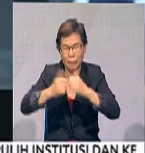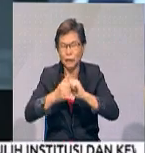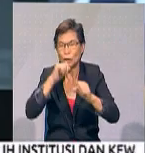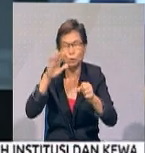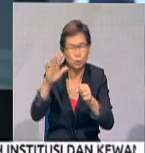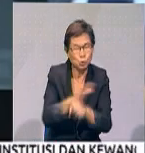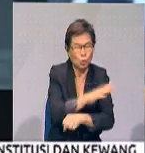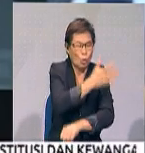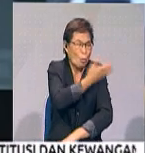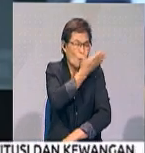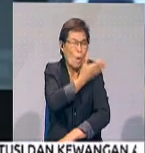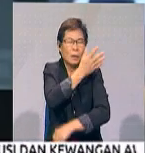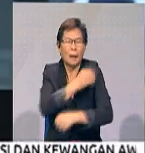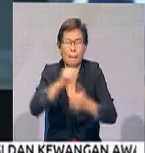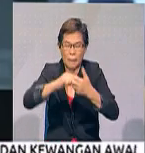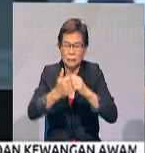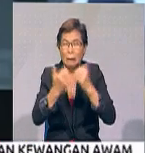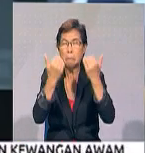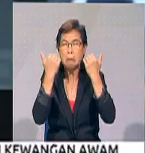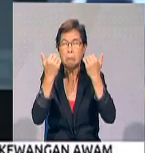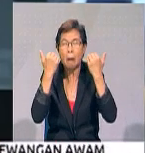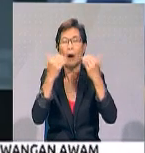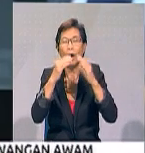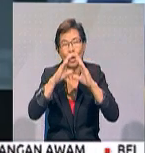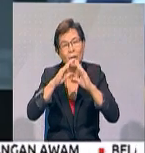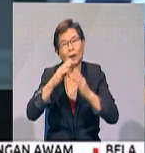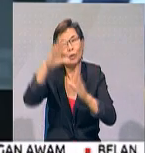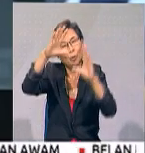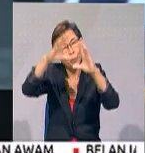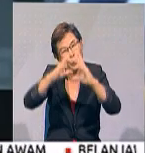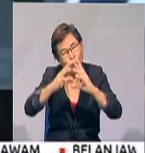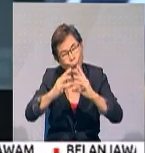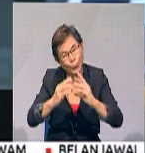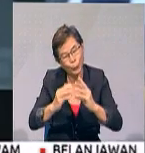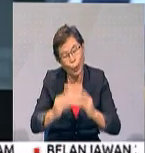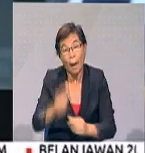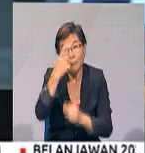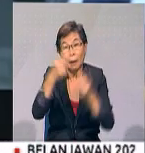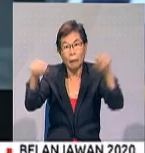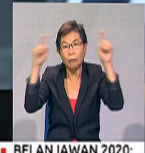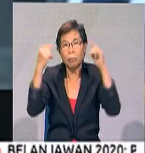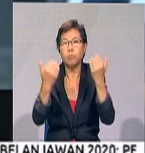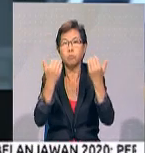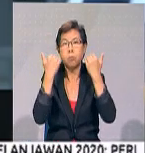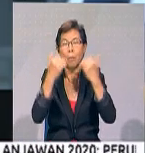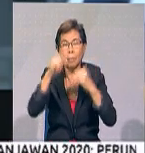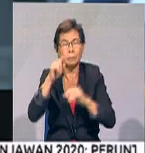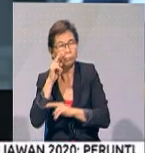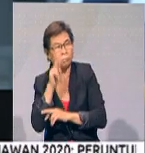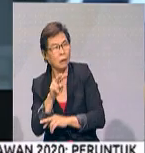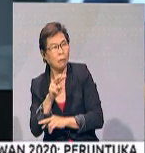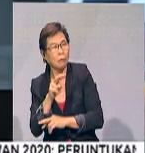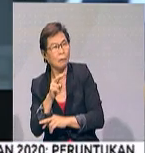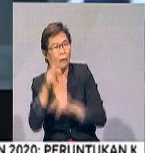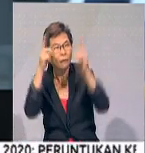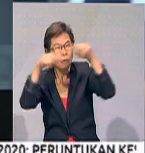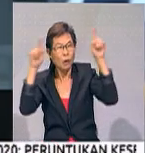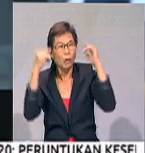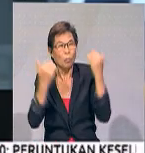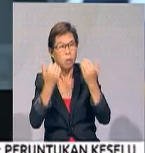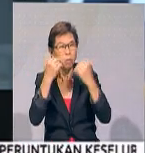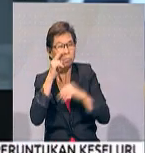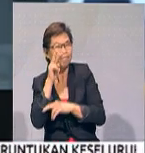kekurangan buruh dan masalah pengangguran. Cuma bagi graduan menganggur harus dilihat bukan